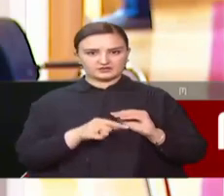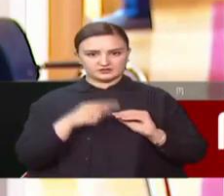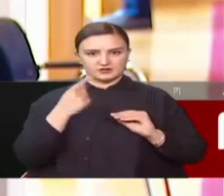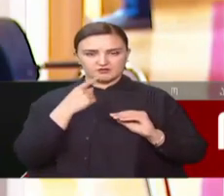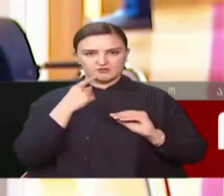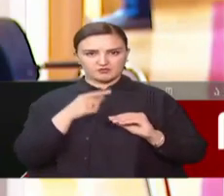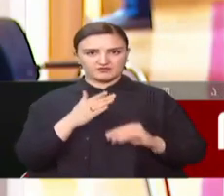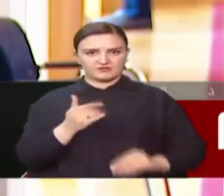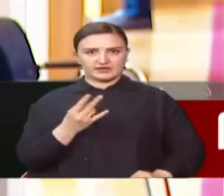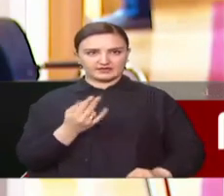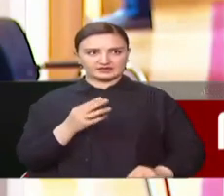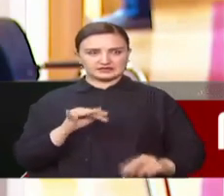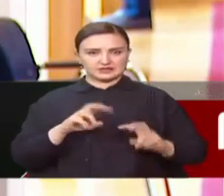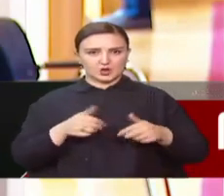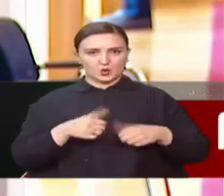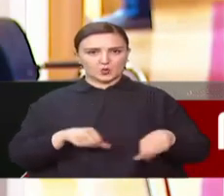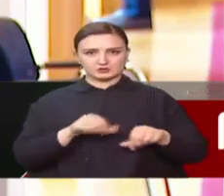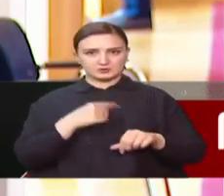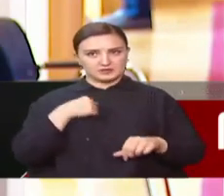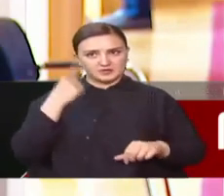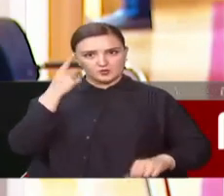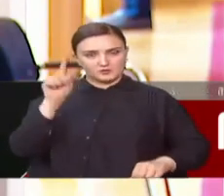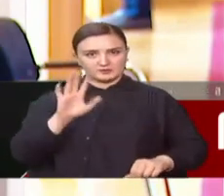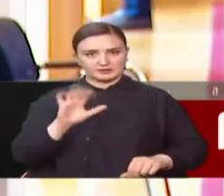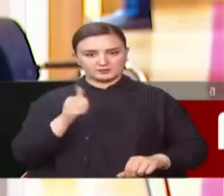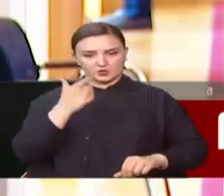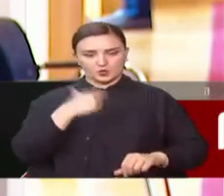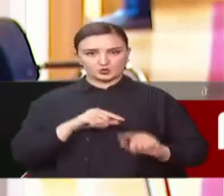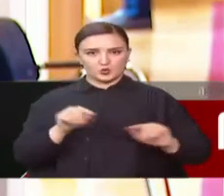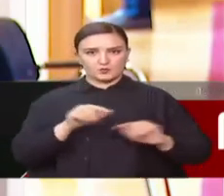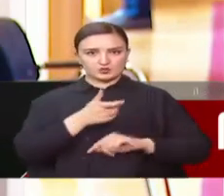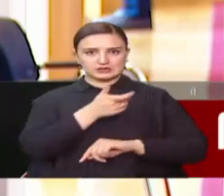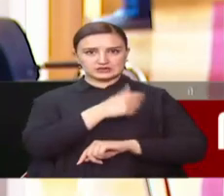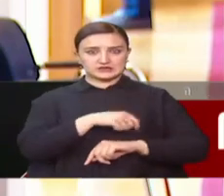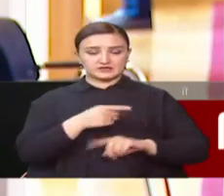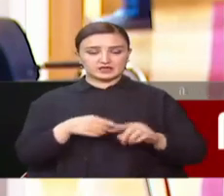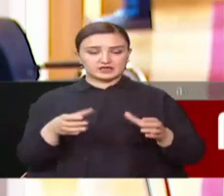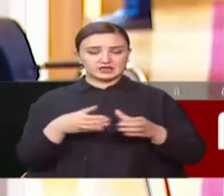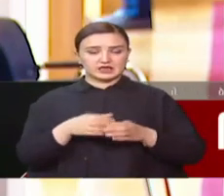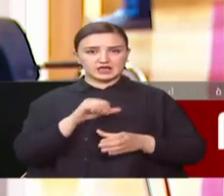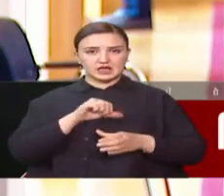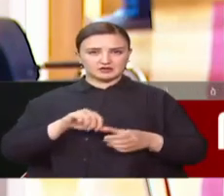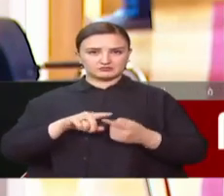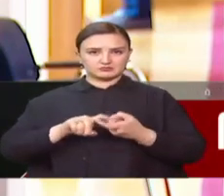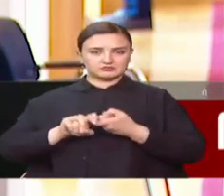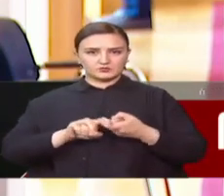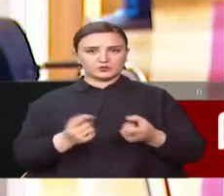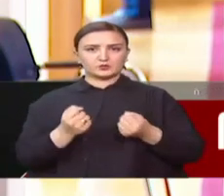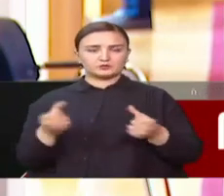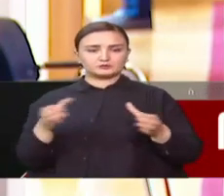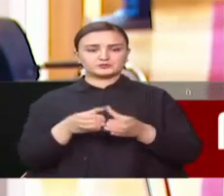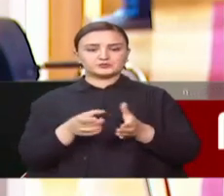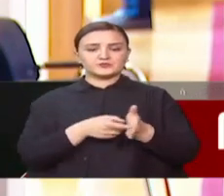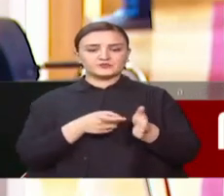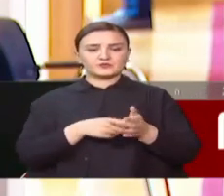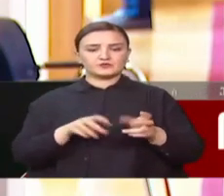от сецария. Хоть схом мы армоми пикрбия рогут оппозиции истерста. Эс кланис хваташорис. Кланис агамудзебо комиссия. Ам